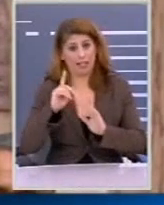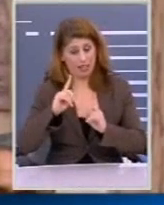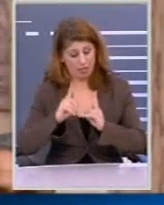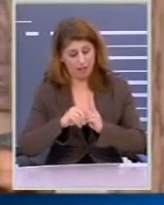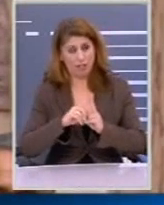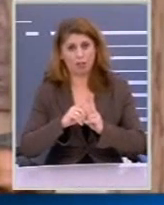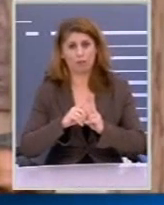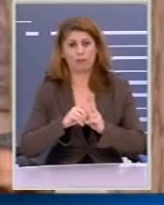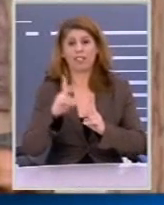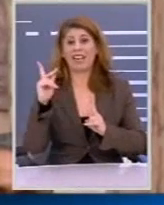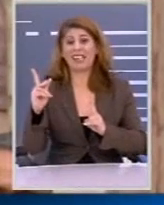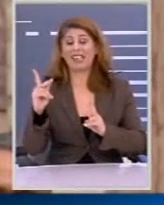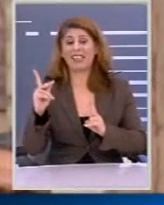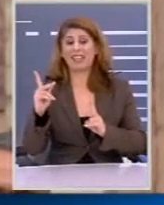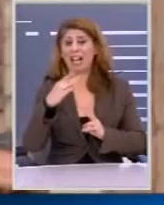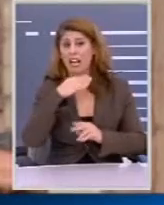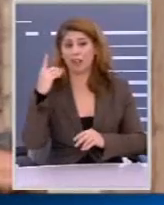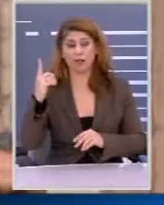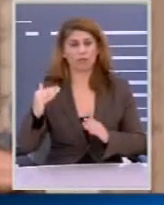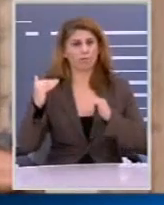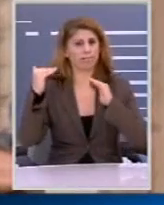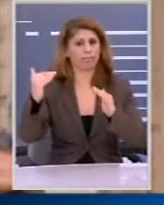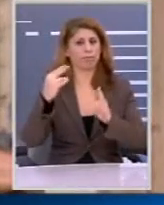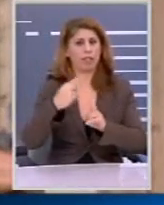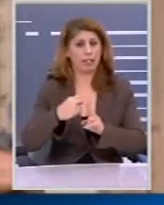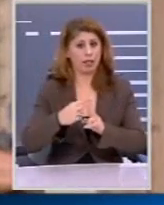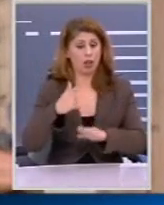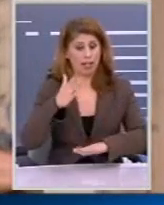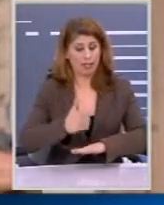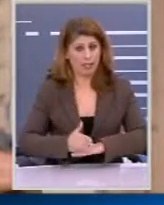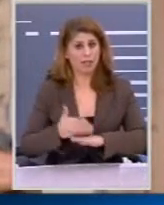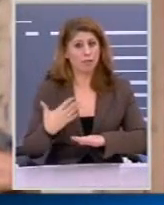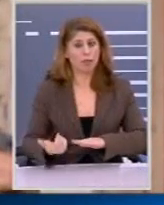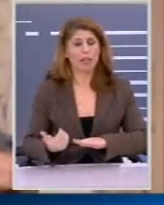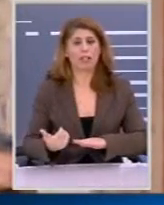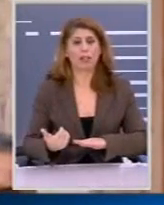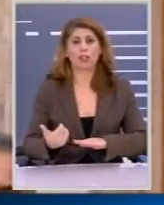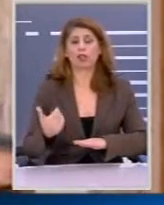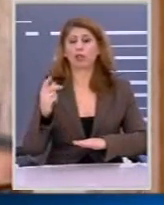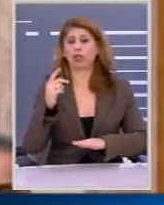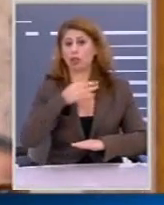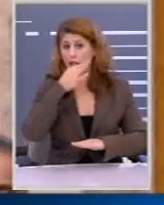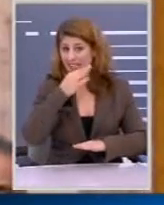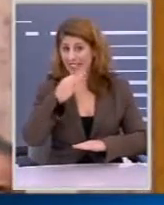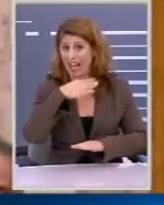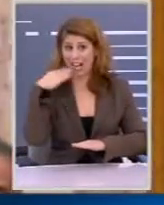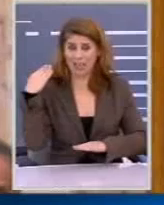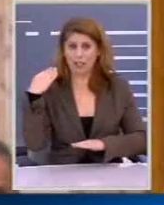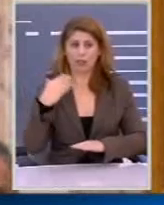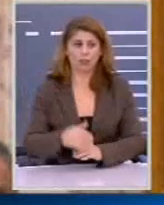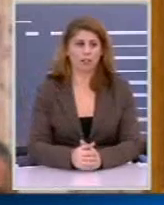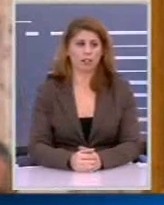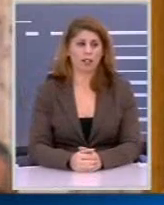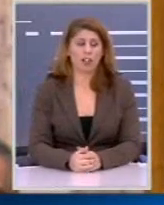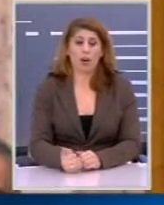κύριο Καχανίων. Η υψηλού κύρους εγγύηση που έχει στον κύριο Καδανίων και Χανίων